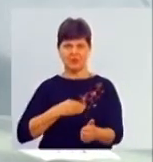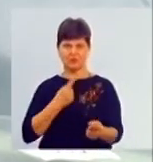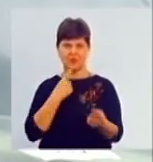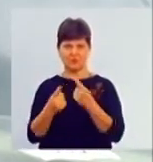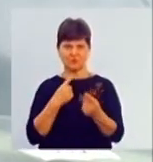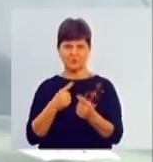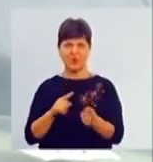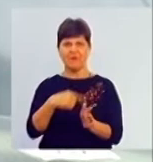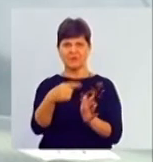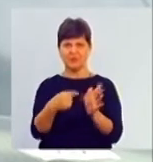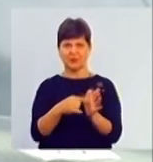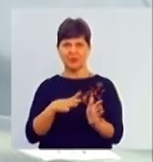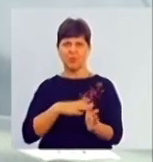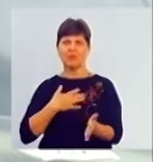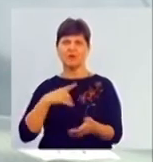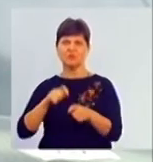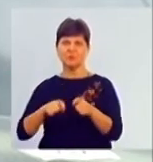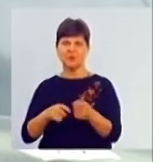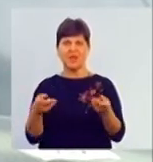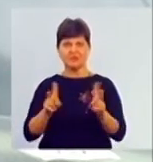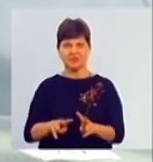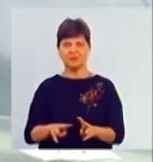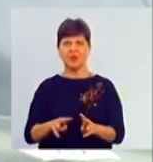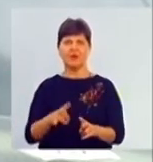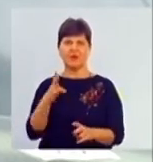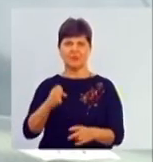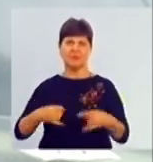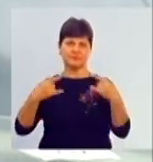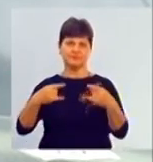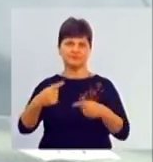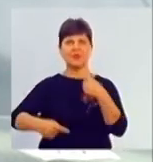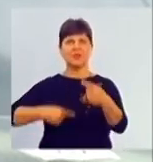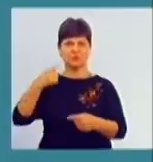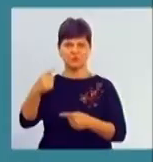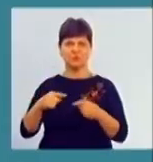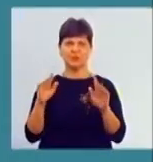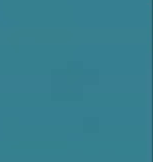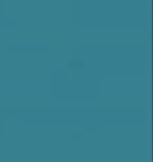запитання нашому експерту. Залишайтеся на Суспільному і до наступних зустрічей в ефірі.